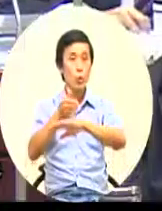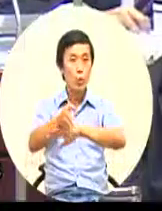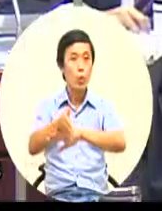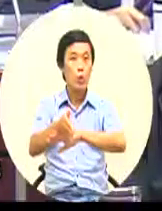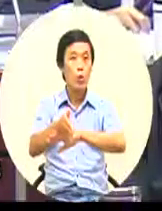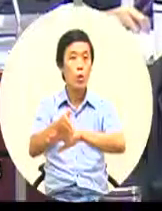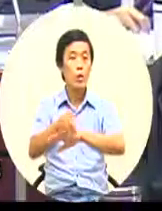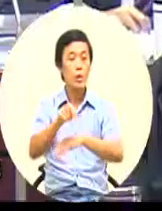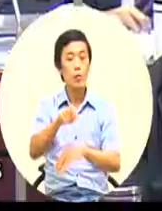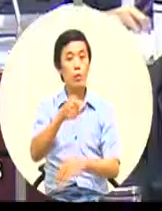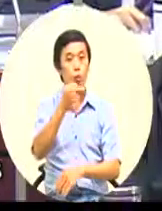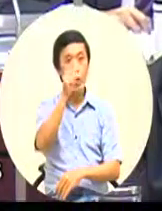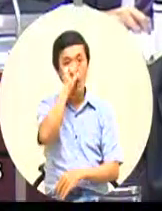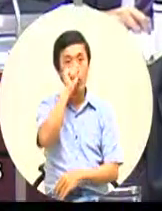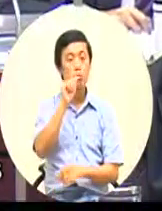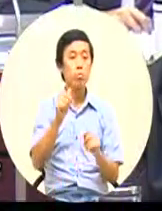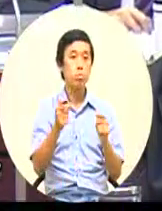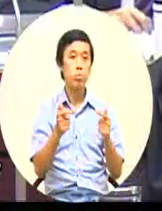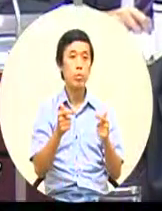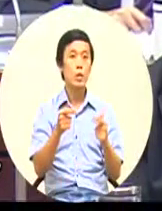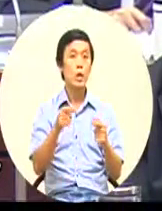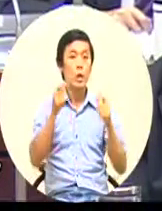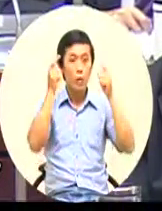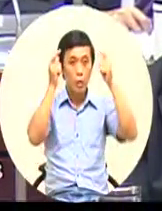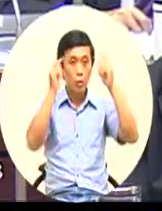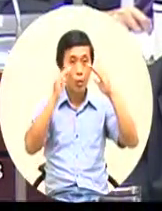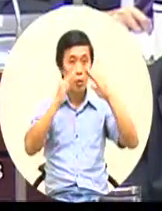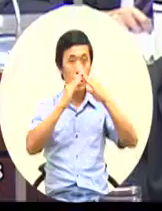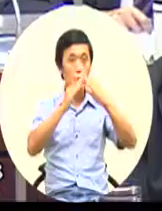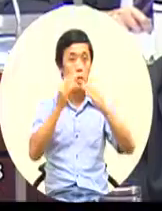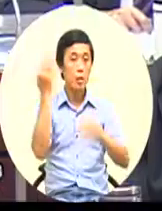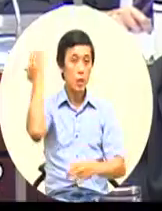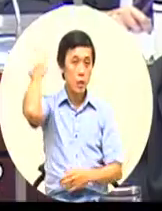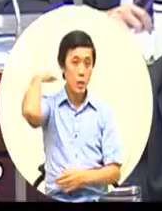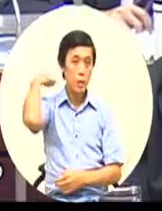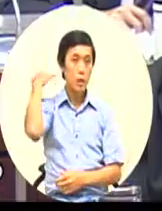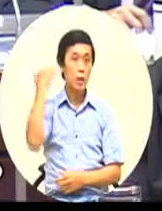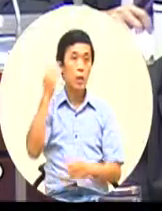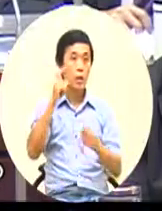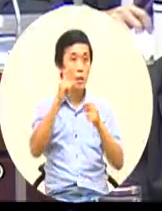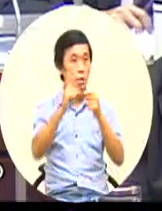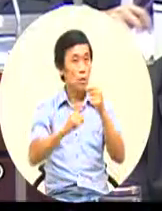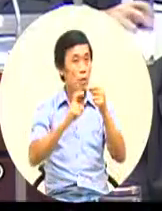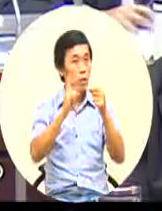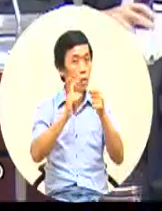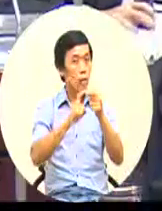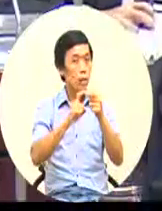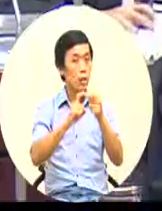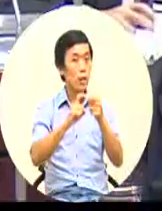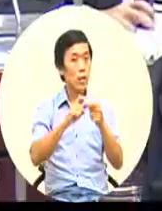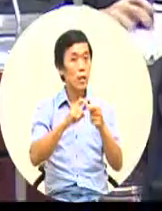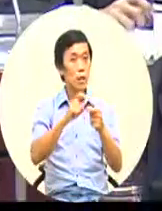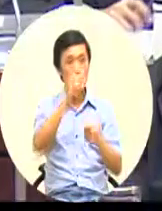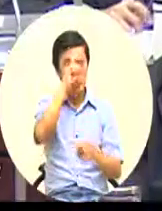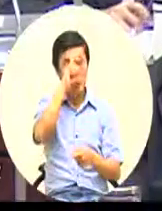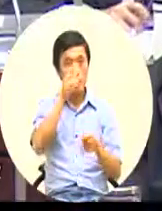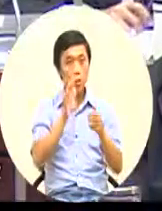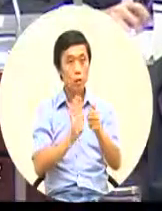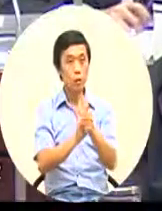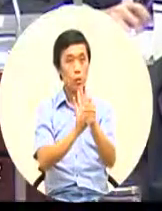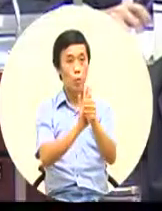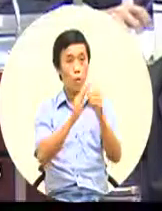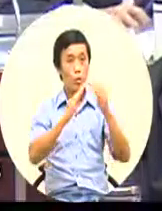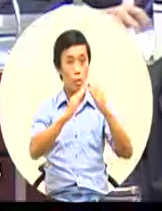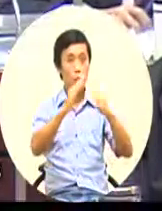这样最好。就是讲。高雄市政府过去已经10年，为了推动整个市